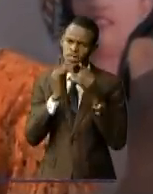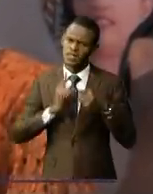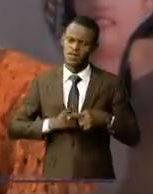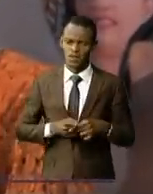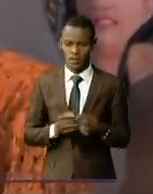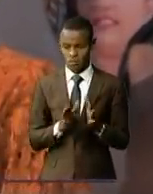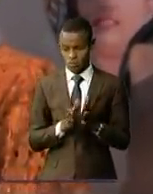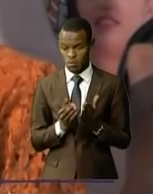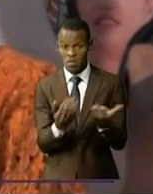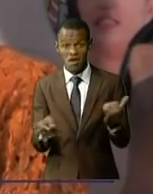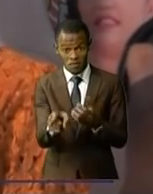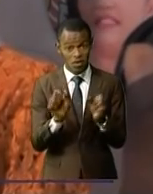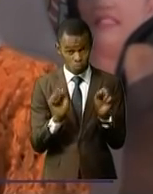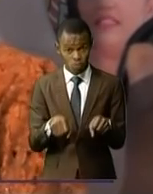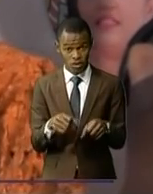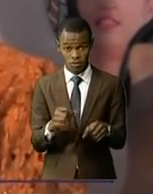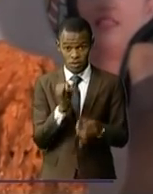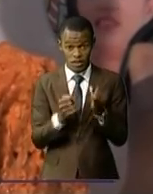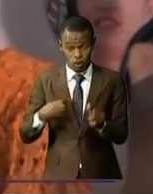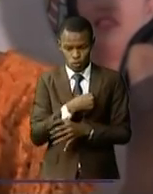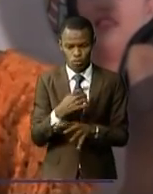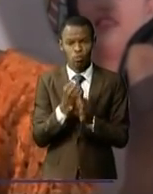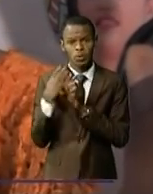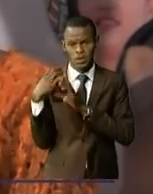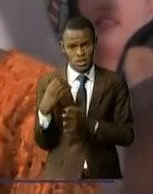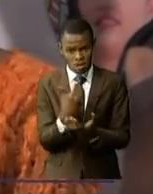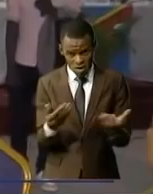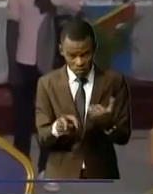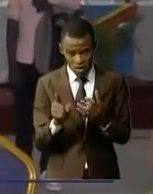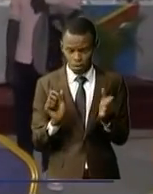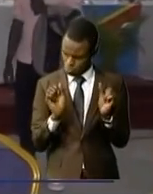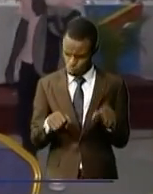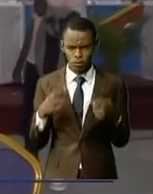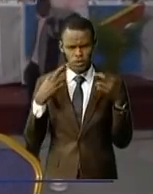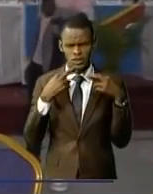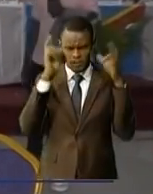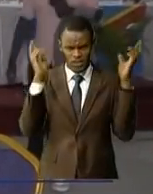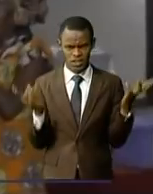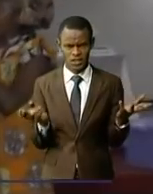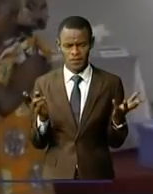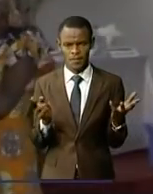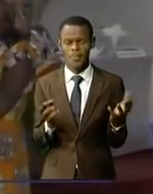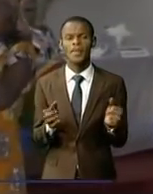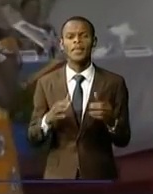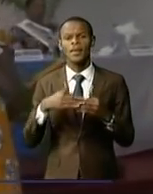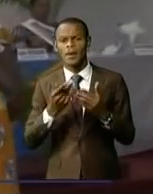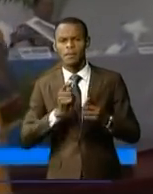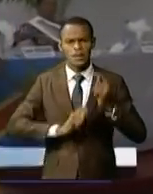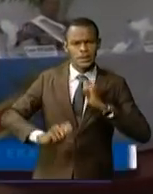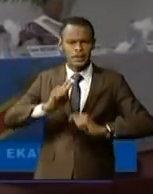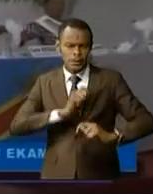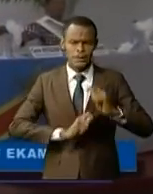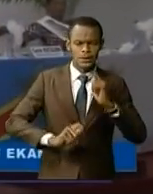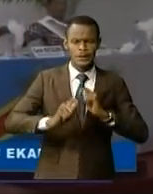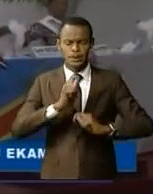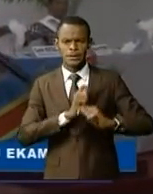nous le prenons en charge, ils peuvent faire beaucoup de choses à leur avenir. Des scénettes interpellatrices ont été organisées à la fin de